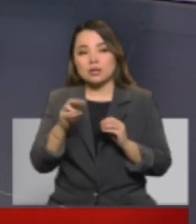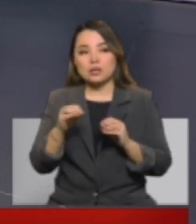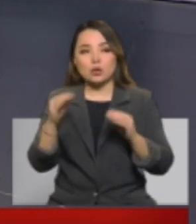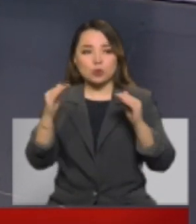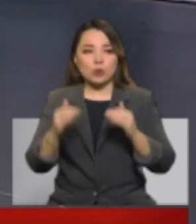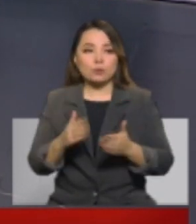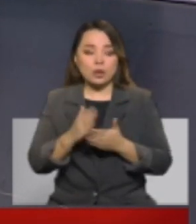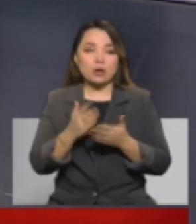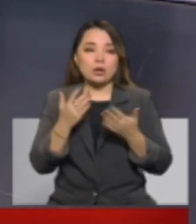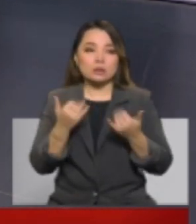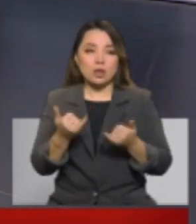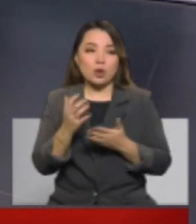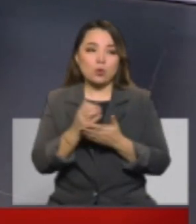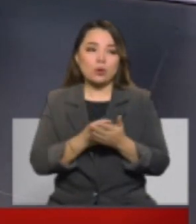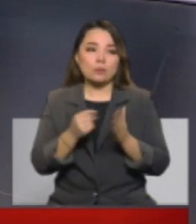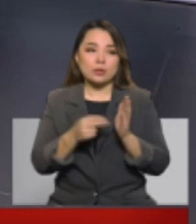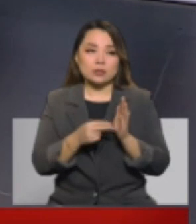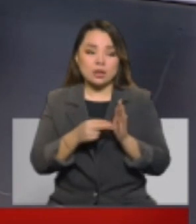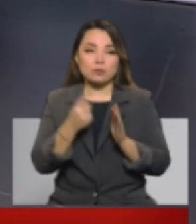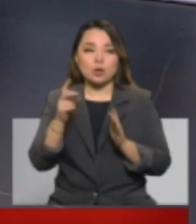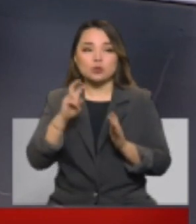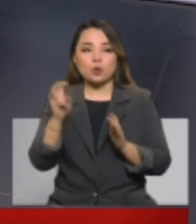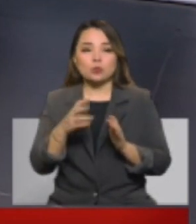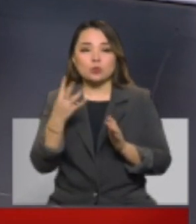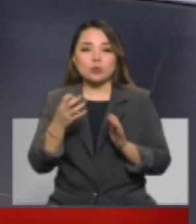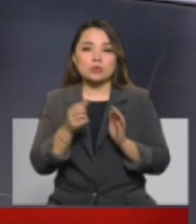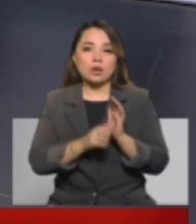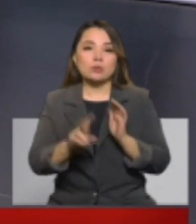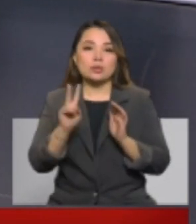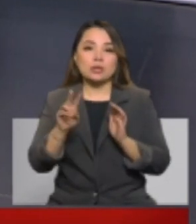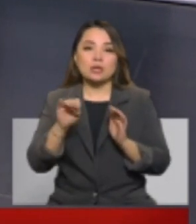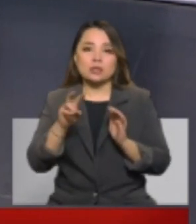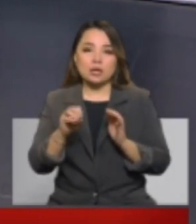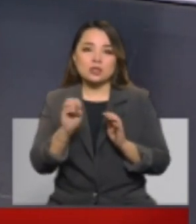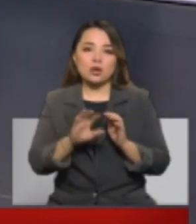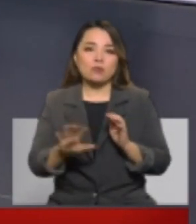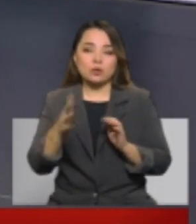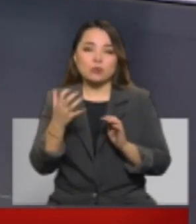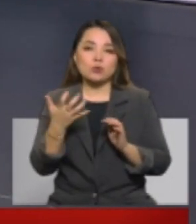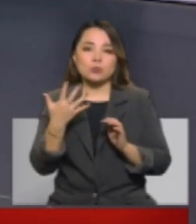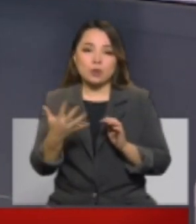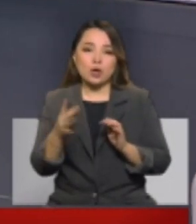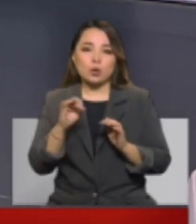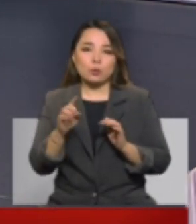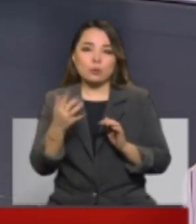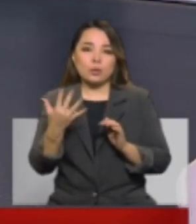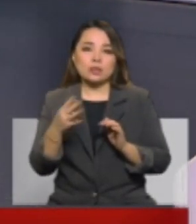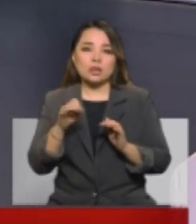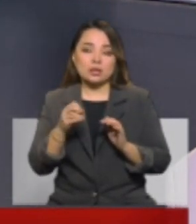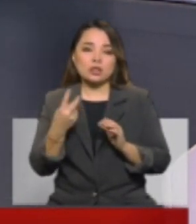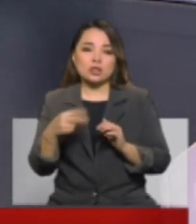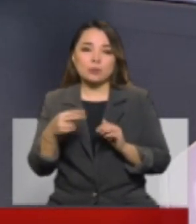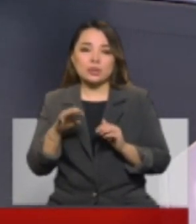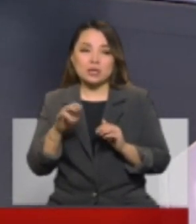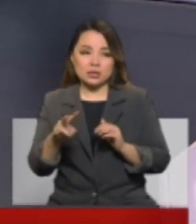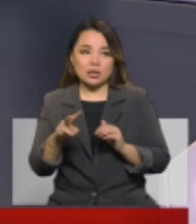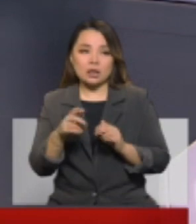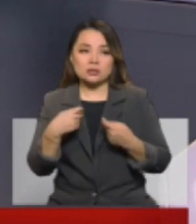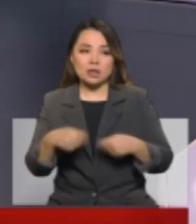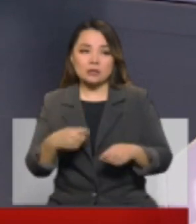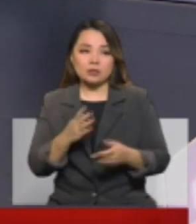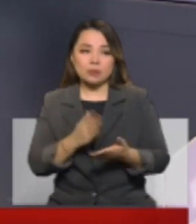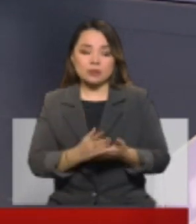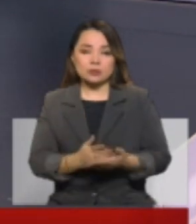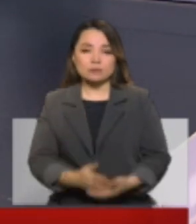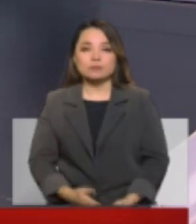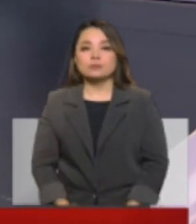төмендеді. Қазір қор биржасында 1 доллар 462 теңгеден, евро 505, рубль 5 теңге 20 тиыннан сатылып жатыр.